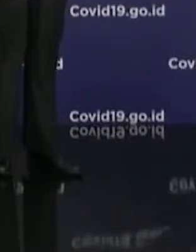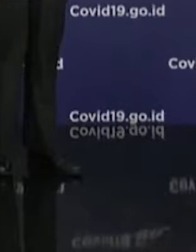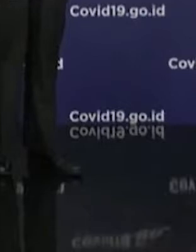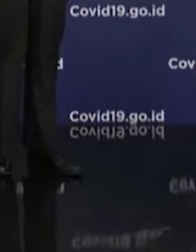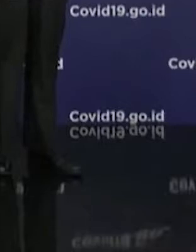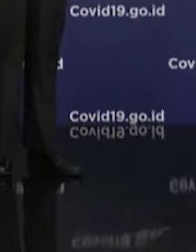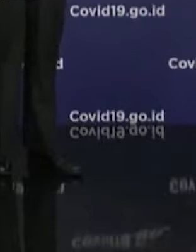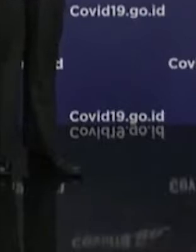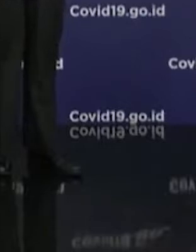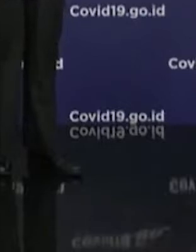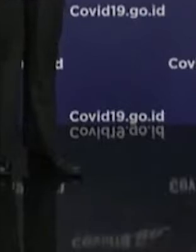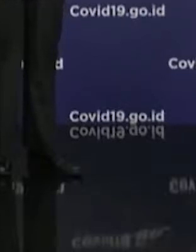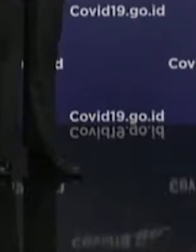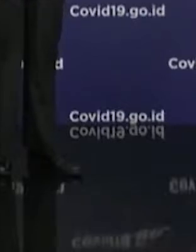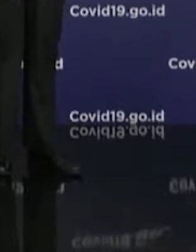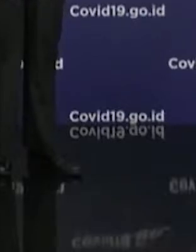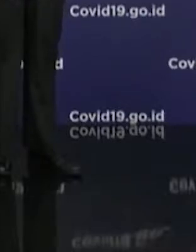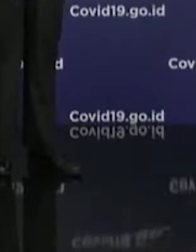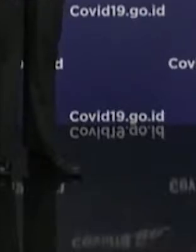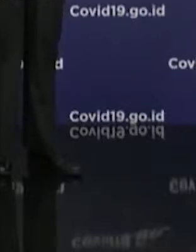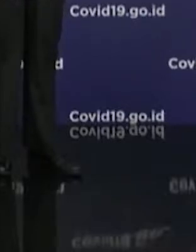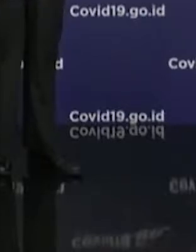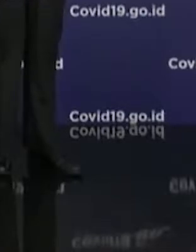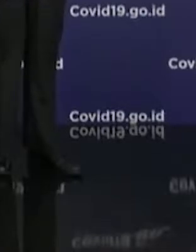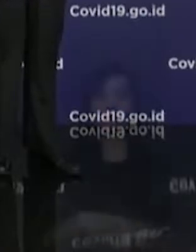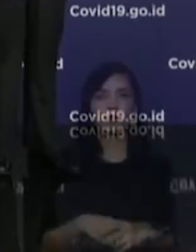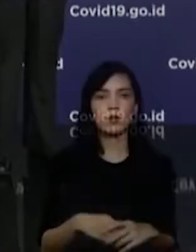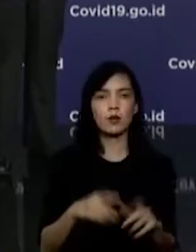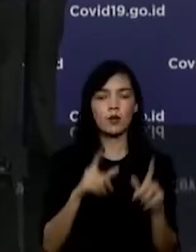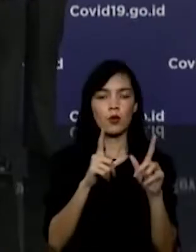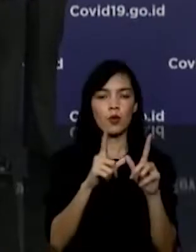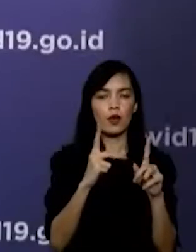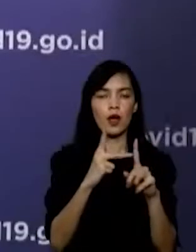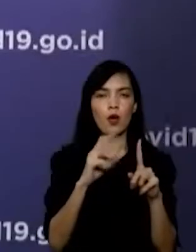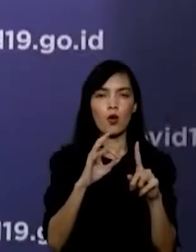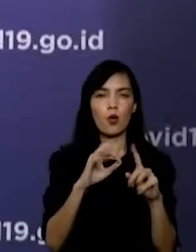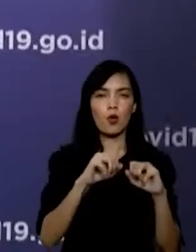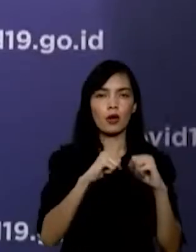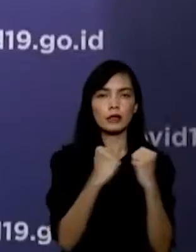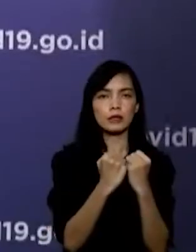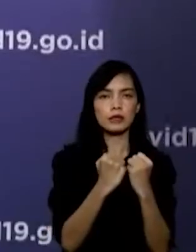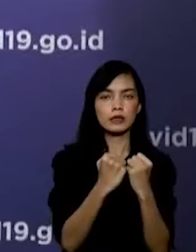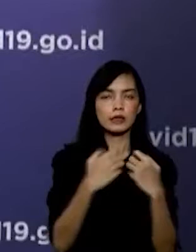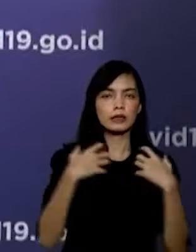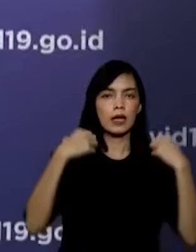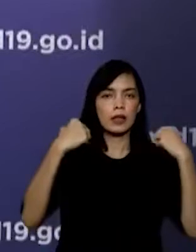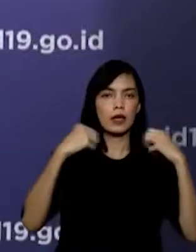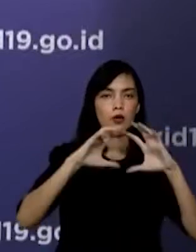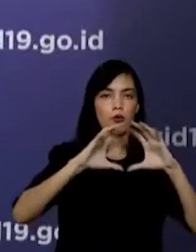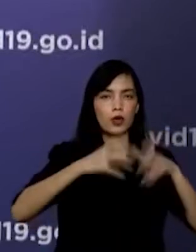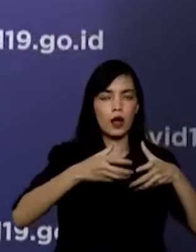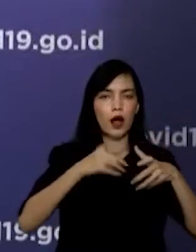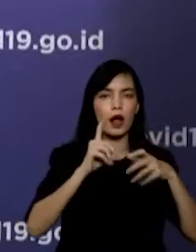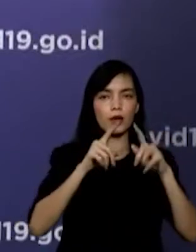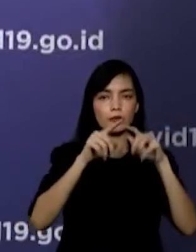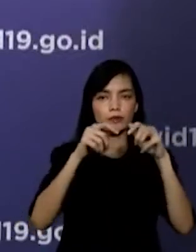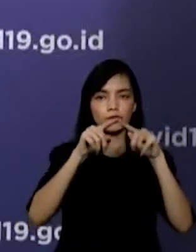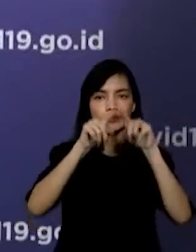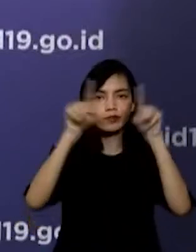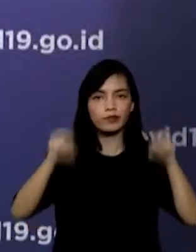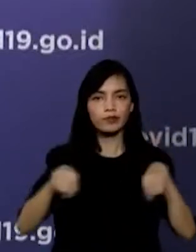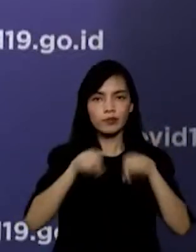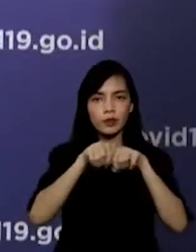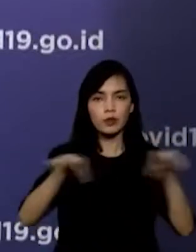Selamat sore, saudara-saudari. Badan Kesehatan Dunia atau WHO mengeluarkan rilis yang merekomendasikan penggunaan